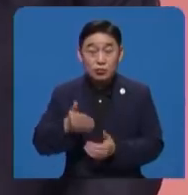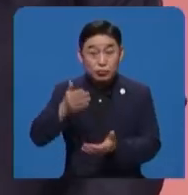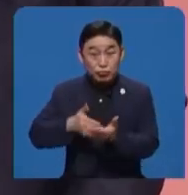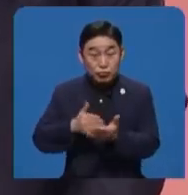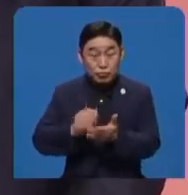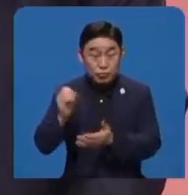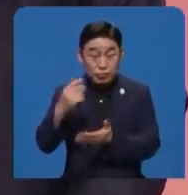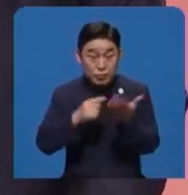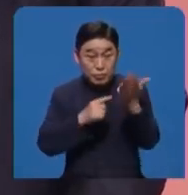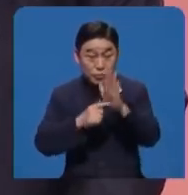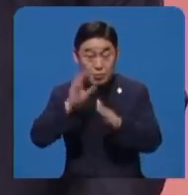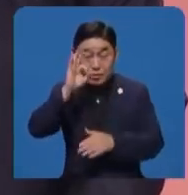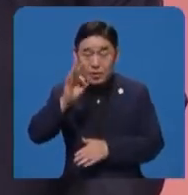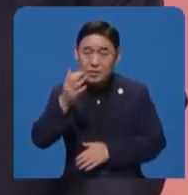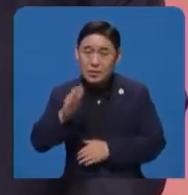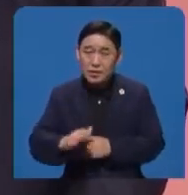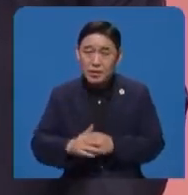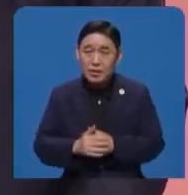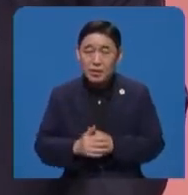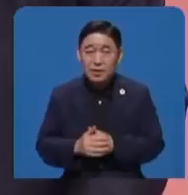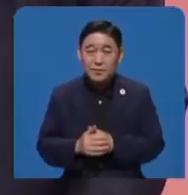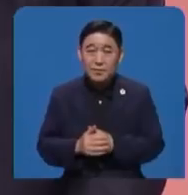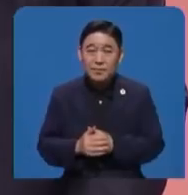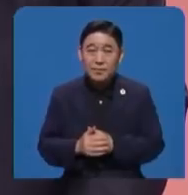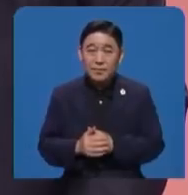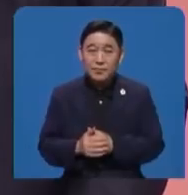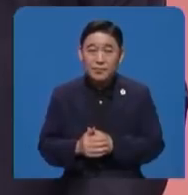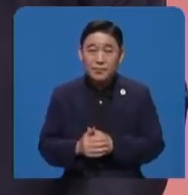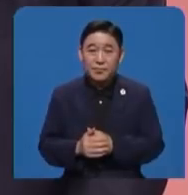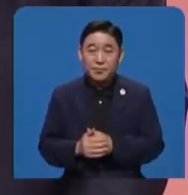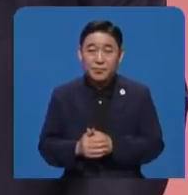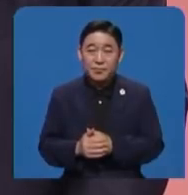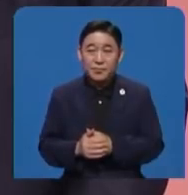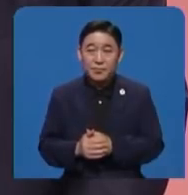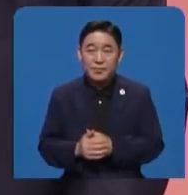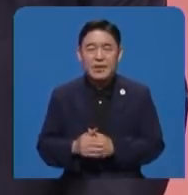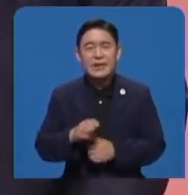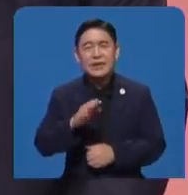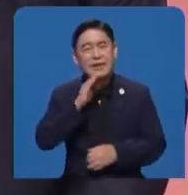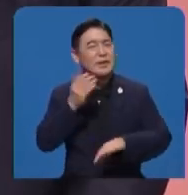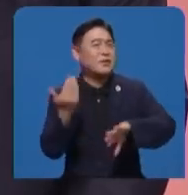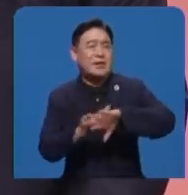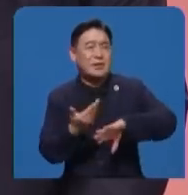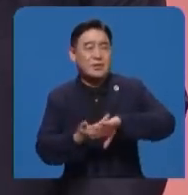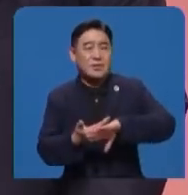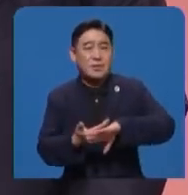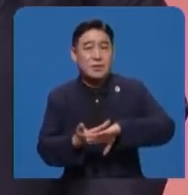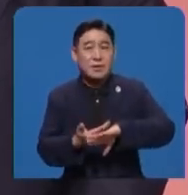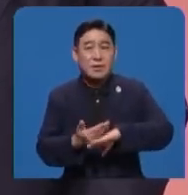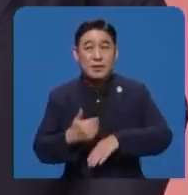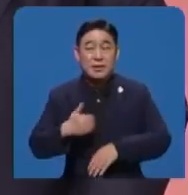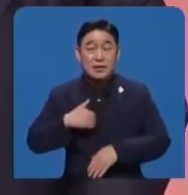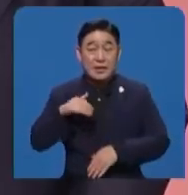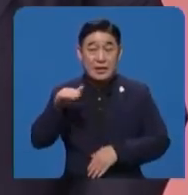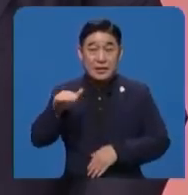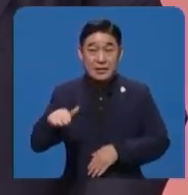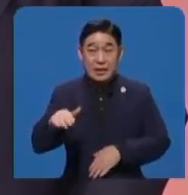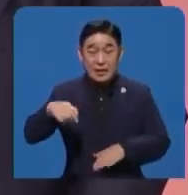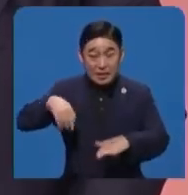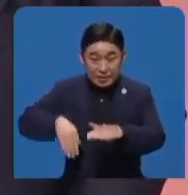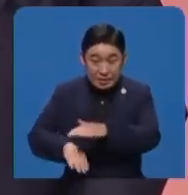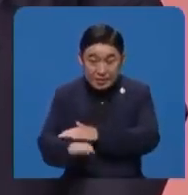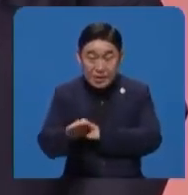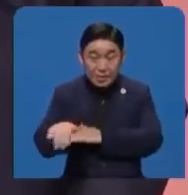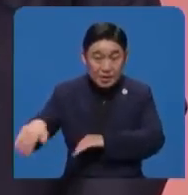봤는데요. 예, 예. 그거는 정말 그 사실하고 다른 얘기고 제 차가 뭐